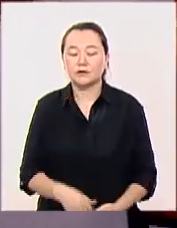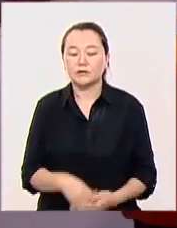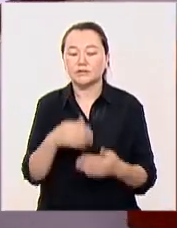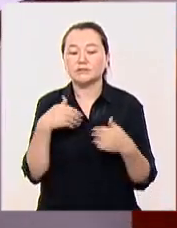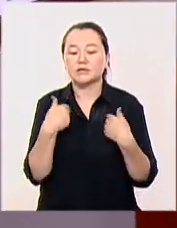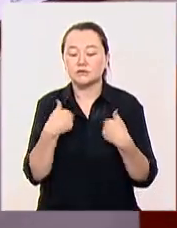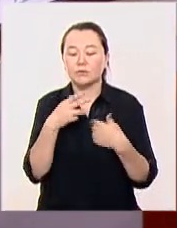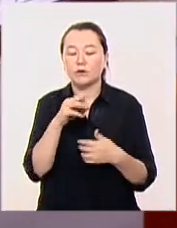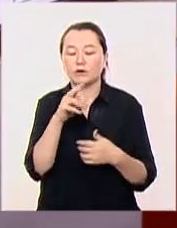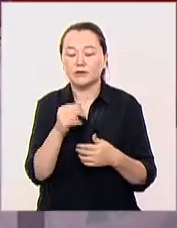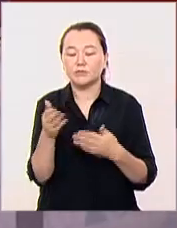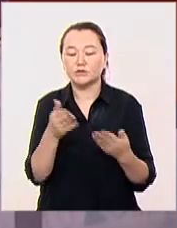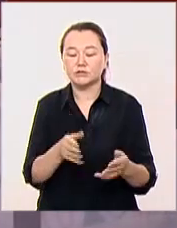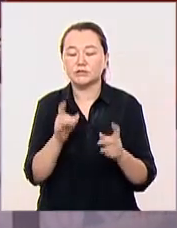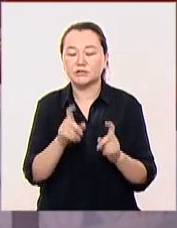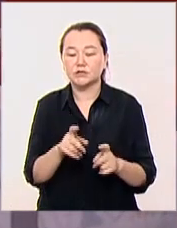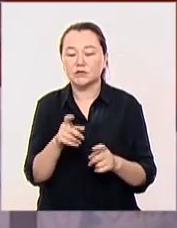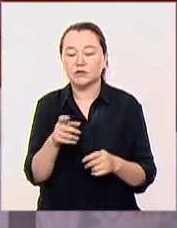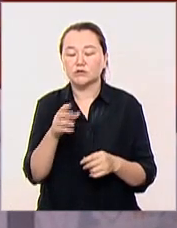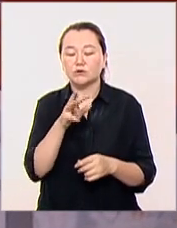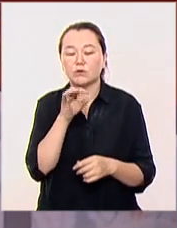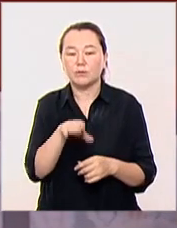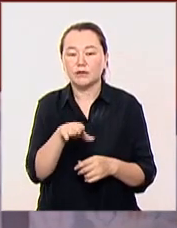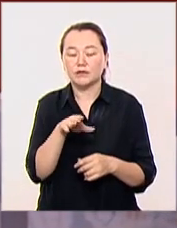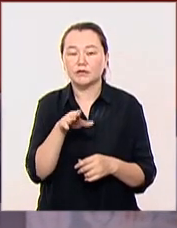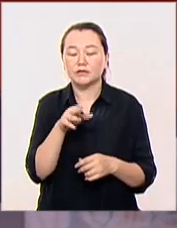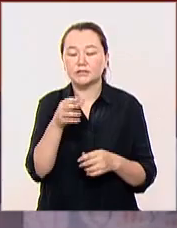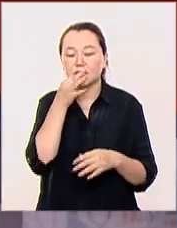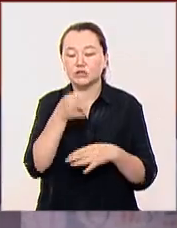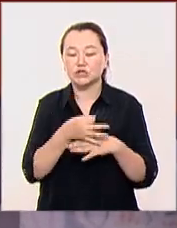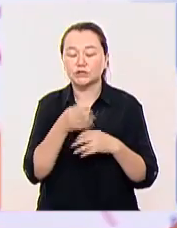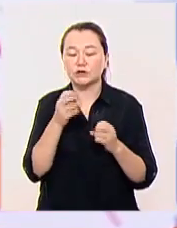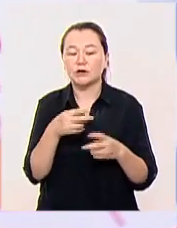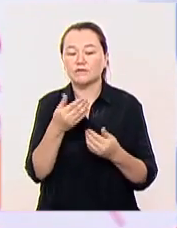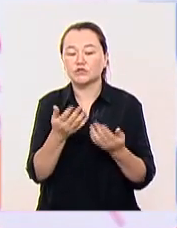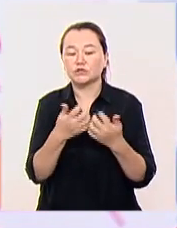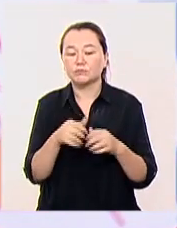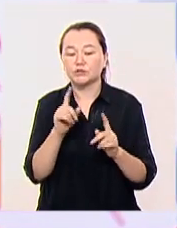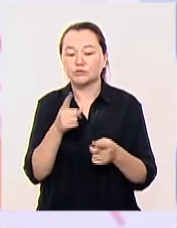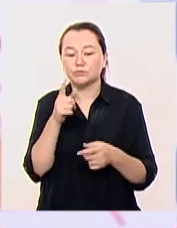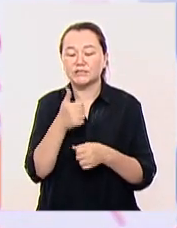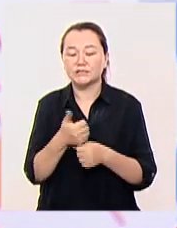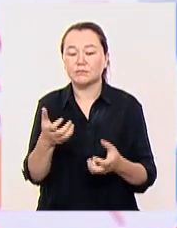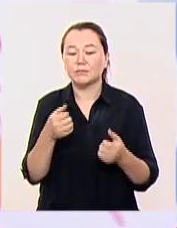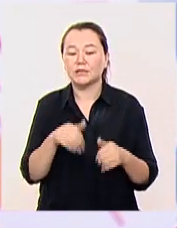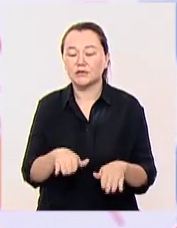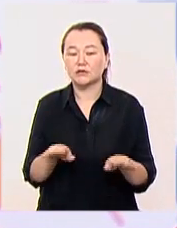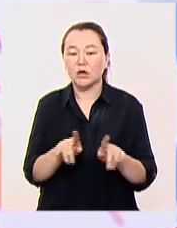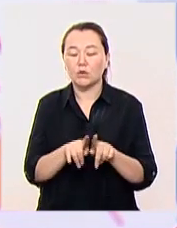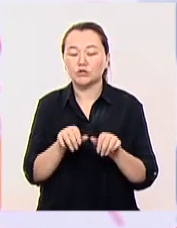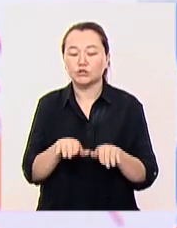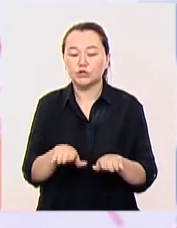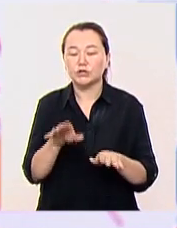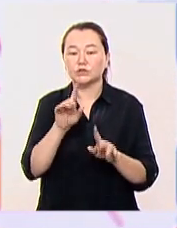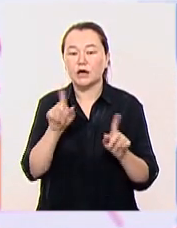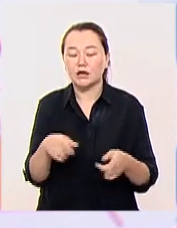Полина. Пожалуйста, присаживайтесь. Жомарт Кудайбергенович, вот скажите, как вы считаете, почему президент принял такое решение ограничить